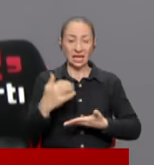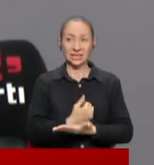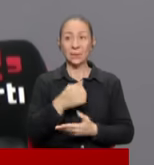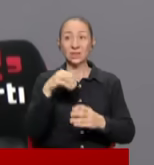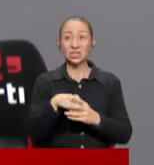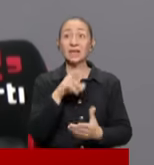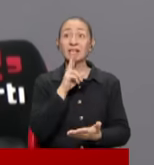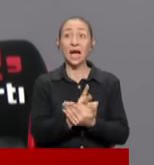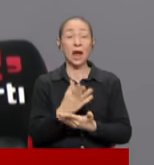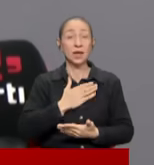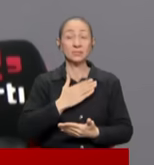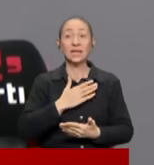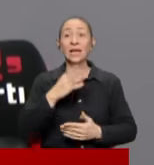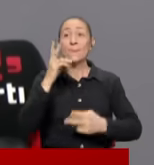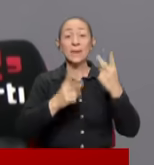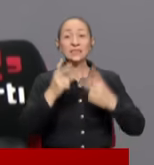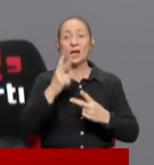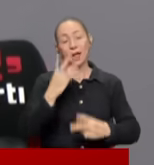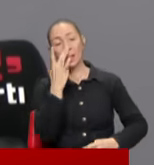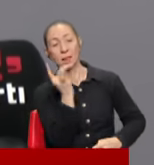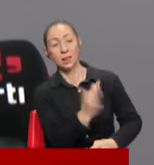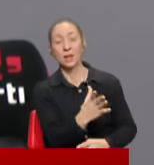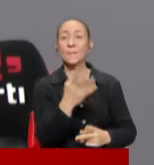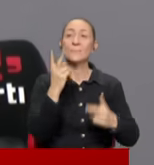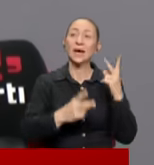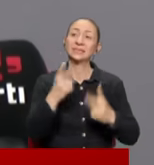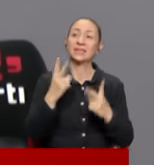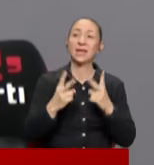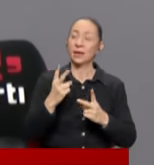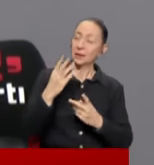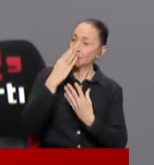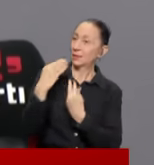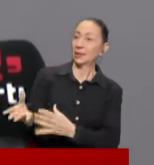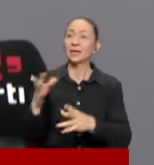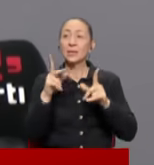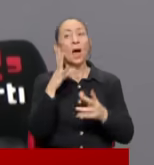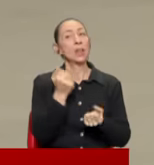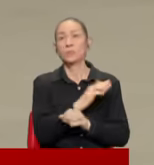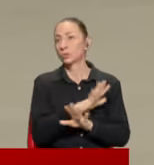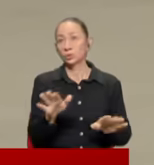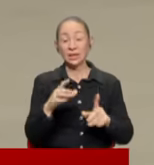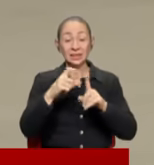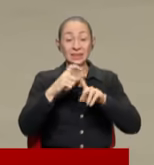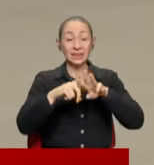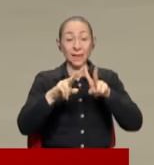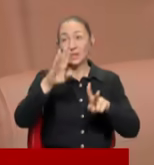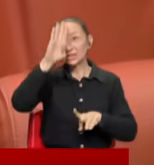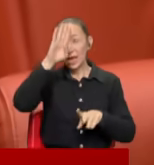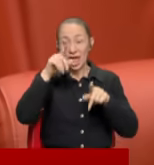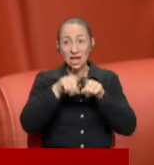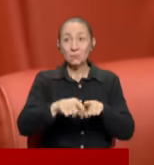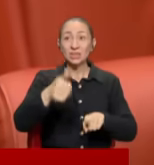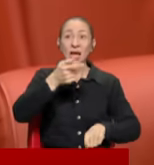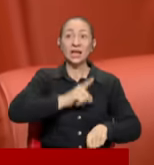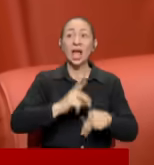için. Kararlarımızı kimilerine rest ya da kimilerine jest olsun diye almıyoruz. DEM Parti'nin İstanbul eş